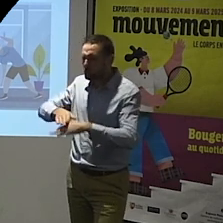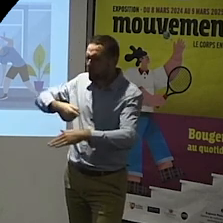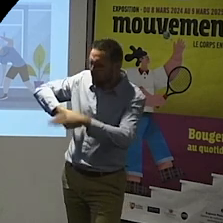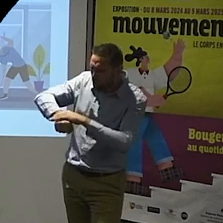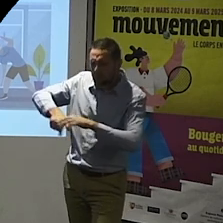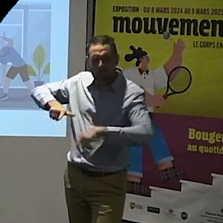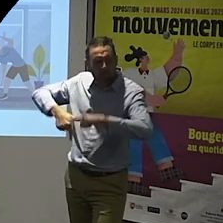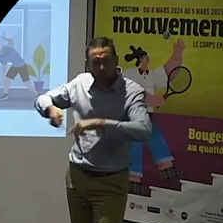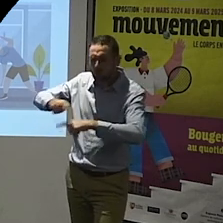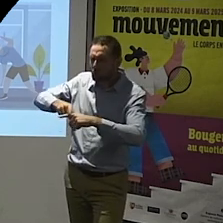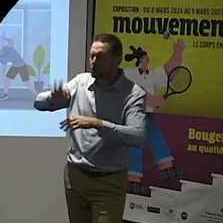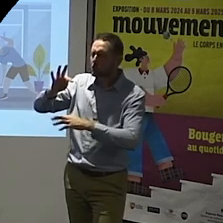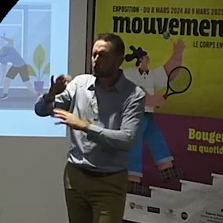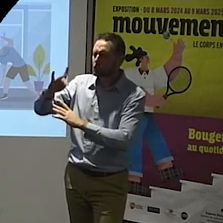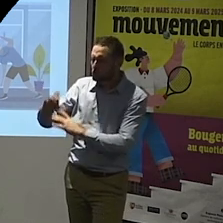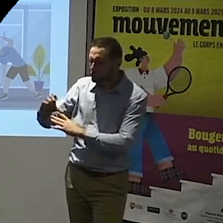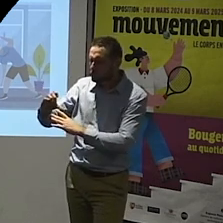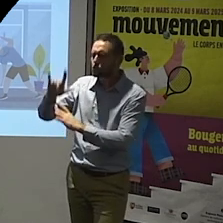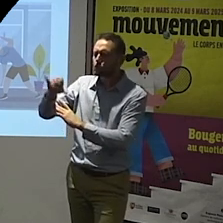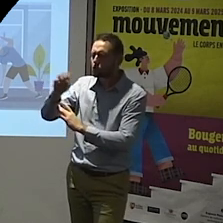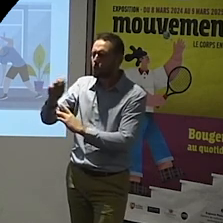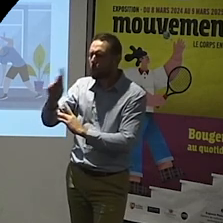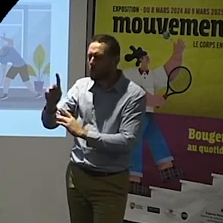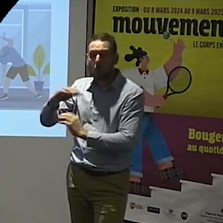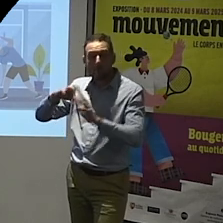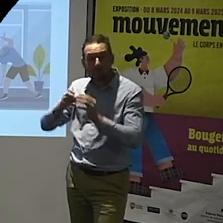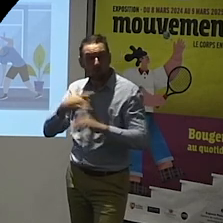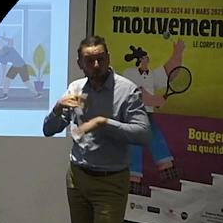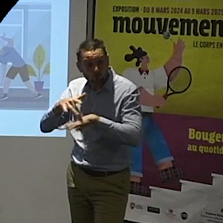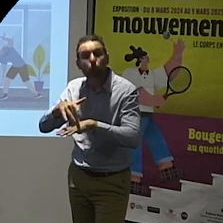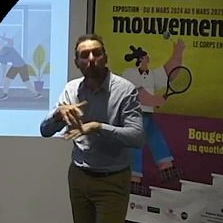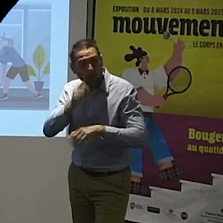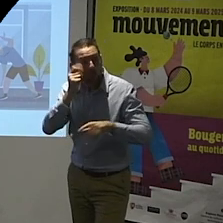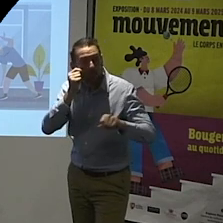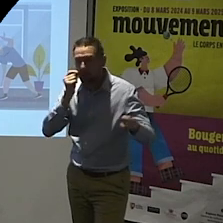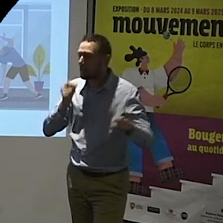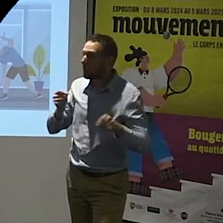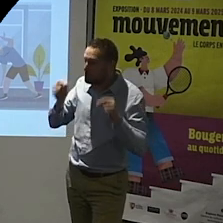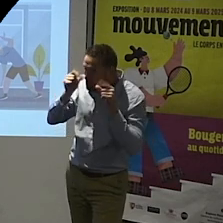marchant, bah, évidemment, tout le monde est très étonné. Moi aussi, mais ça marche. Ça me va très bien.